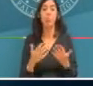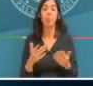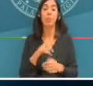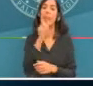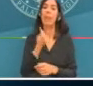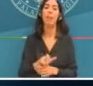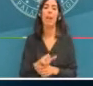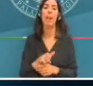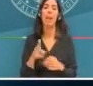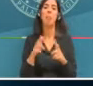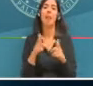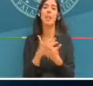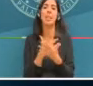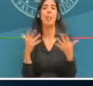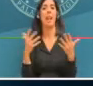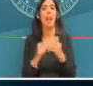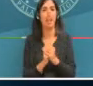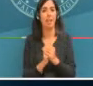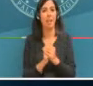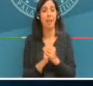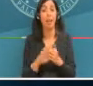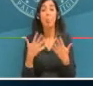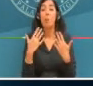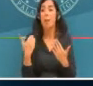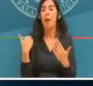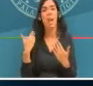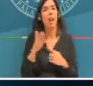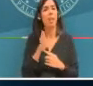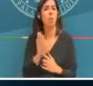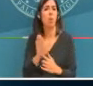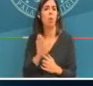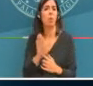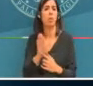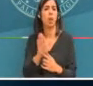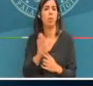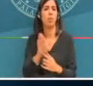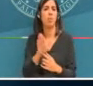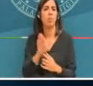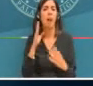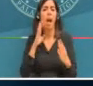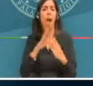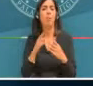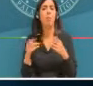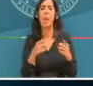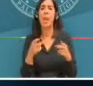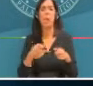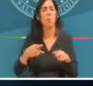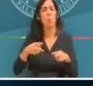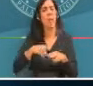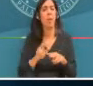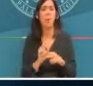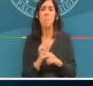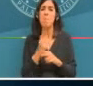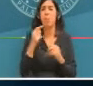la fase più acuta della prima ondata della pandemia ce l'abbiamo fatta allora ce la faremo anche